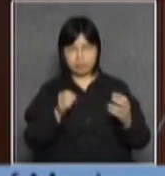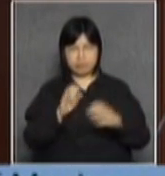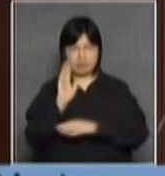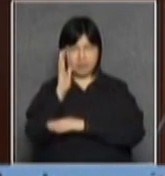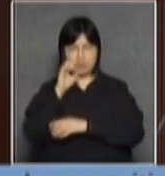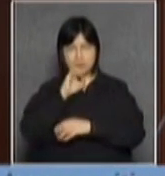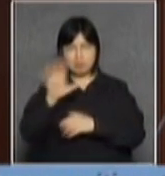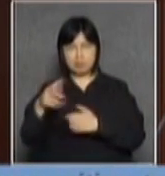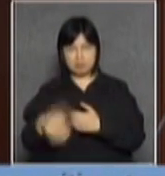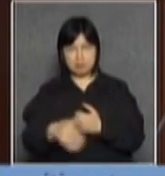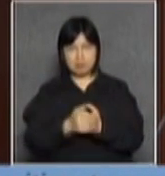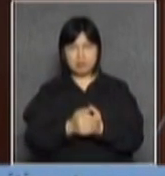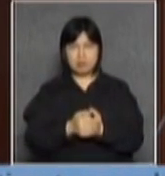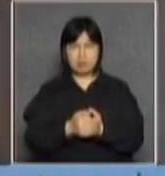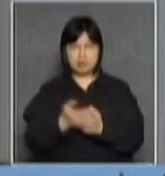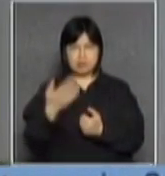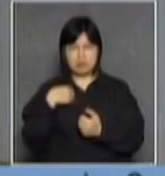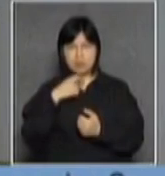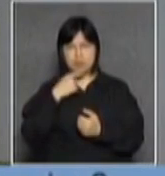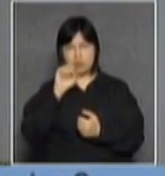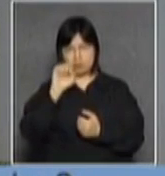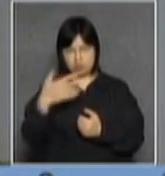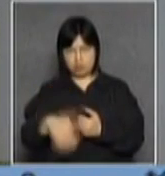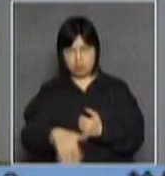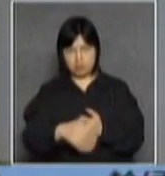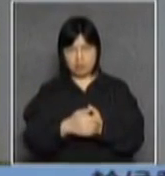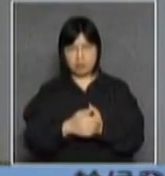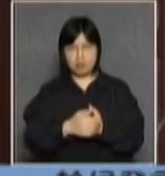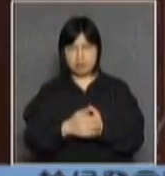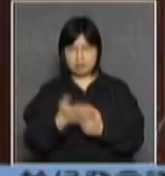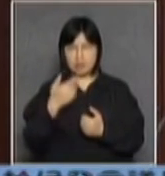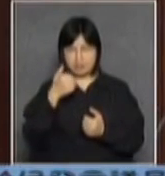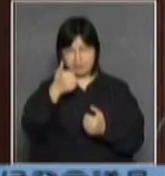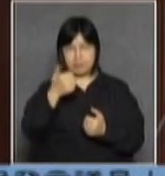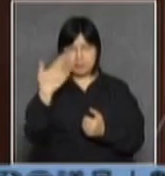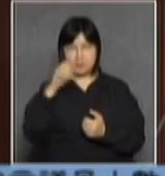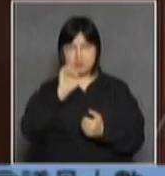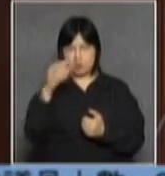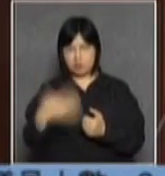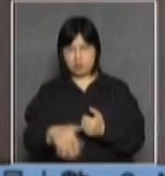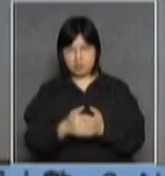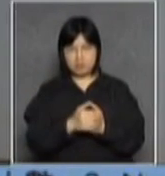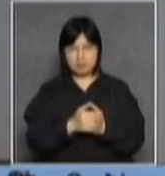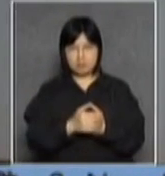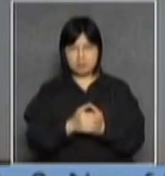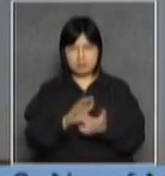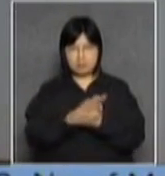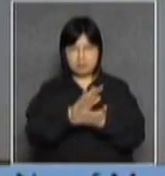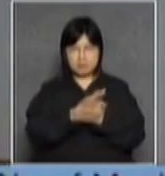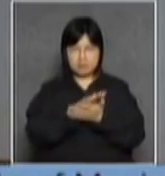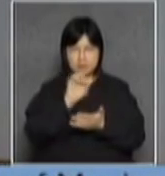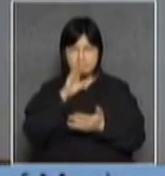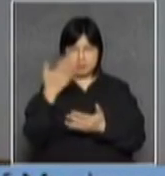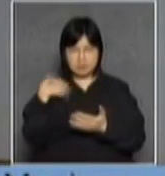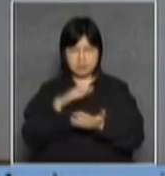來的。 那時我都講過了，不過 你沒錯了，你那時已經講過了。 是啦，幾年前喎。 所以請你不要重複。 幾